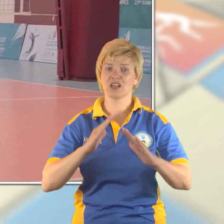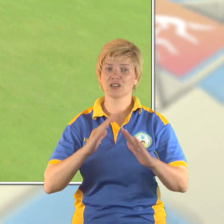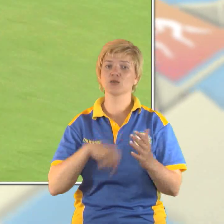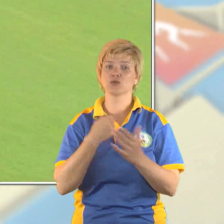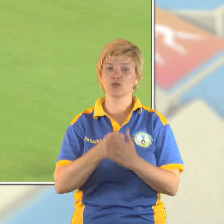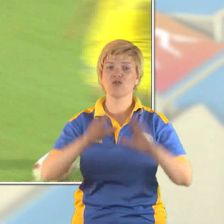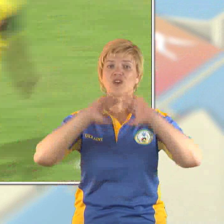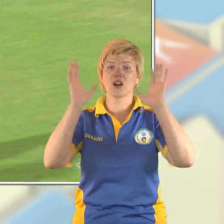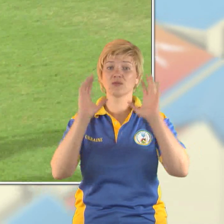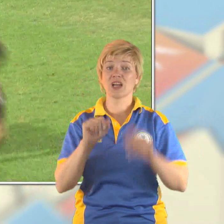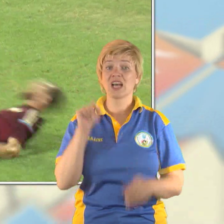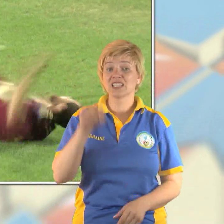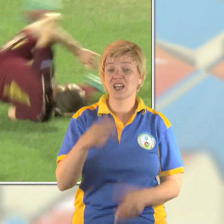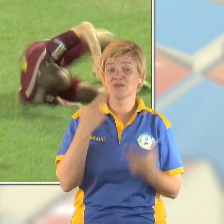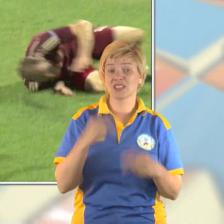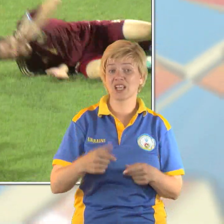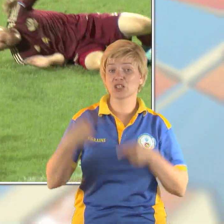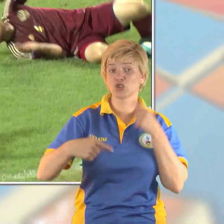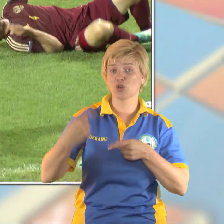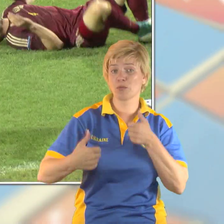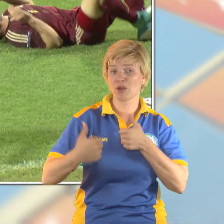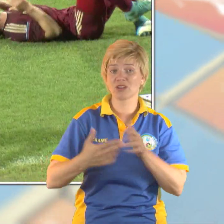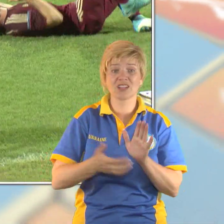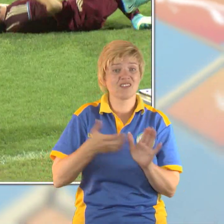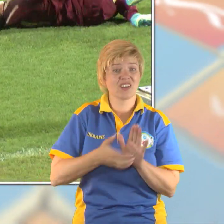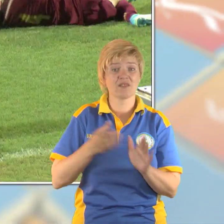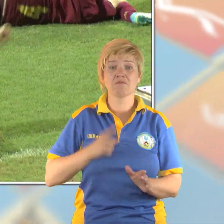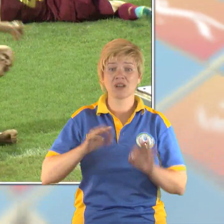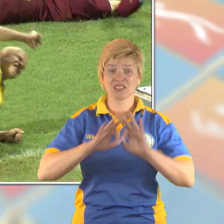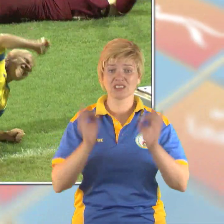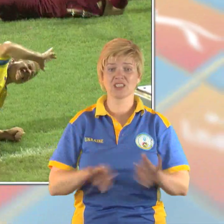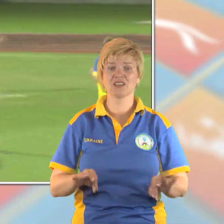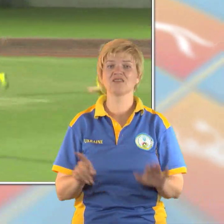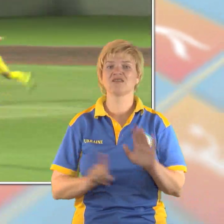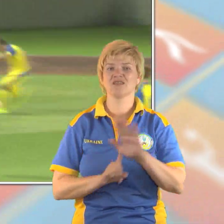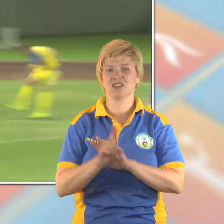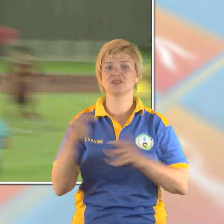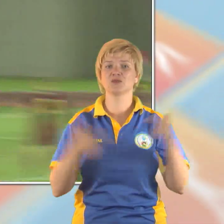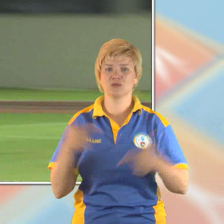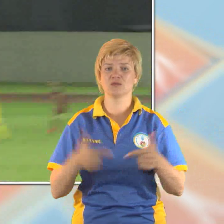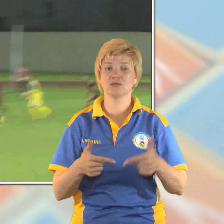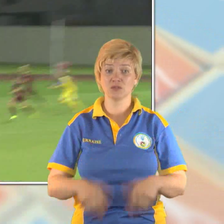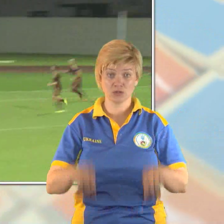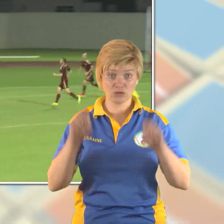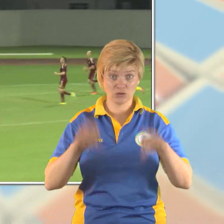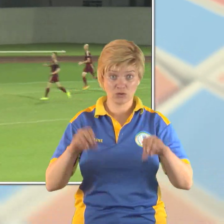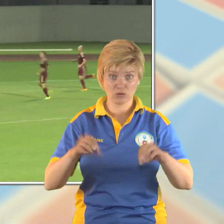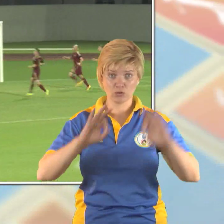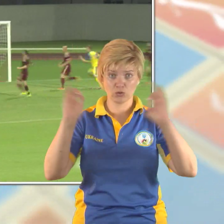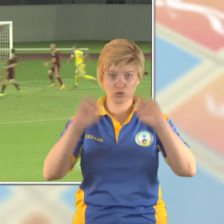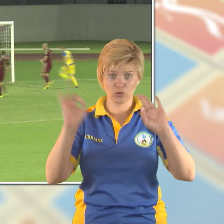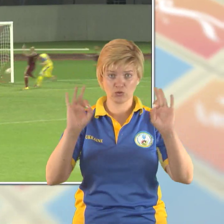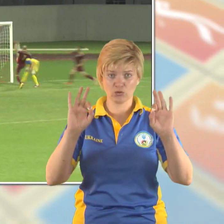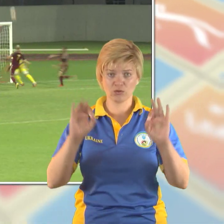волейболу. А там, де супернику не вистачало майстерності, він брав грубістю. Рахунок 0-0. Справа дійшла